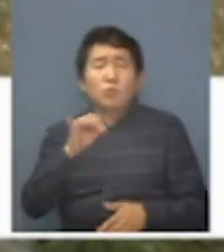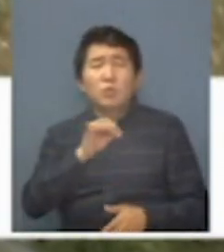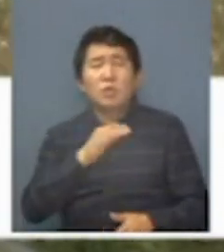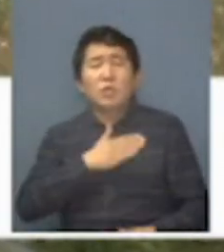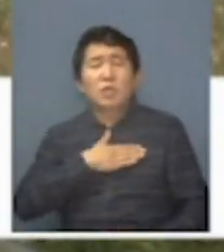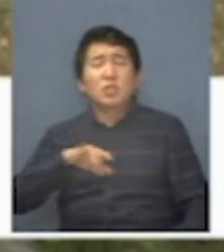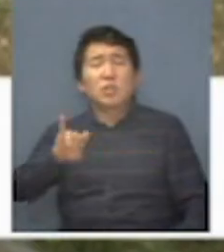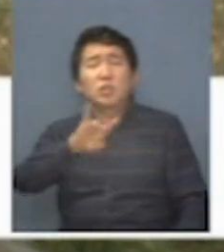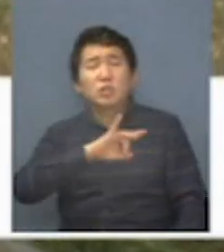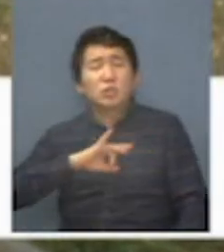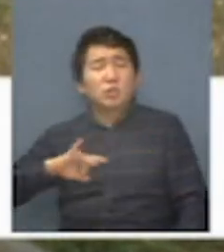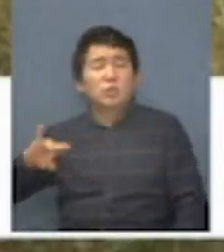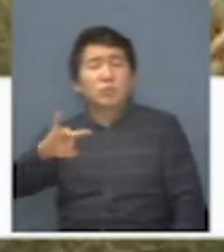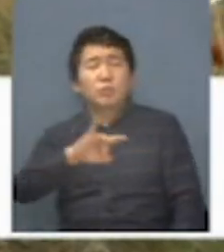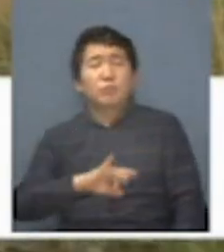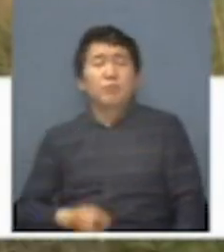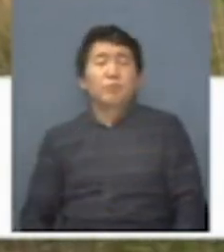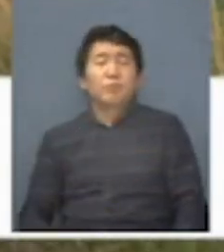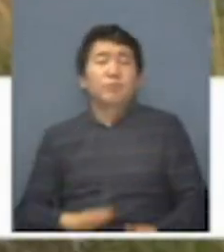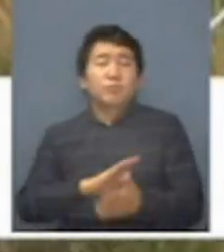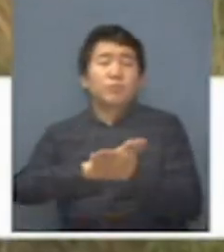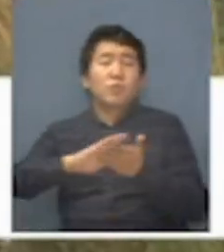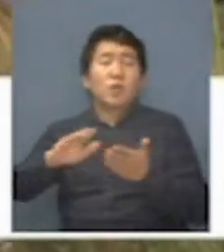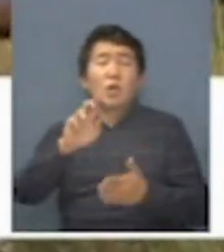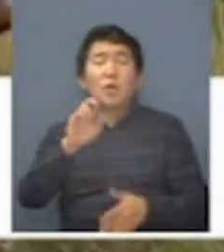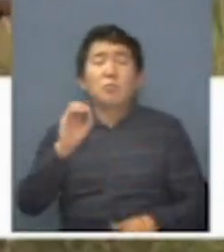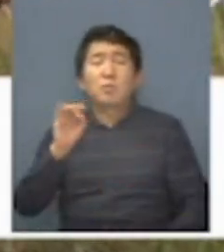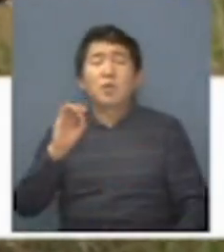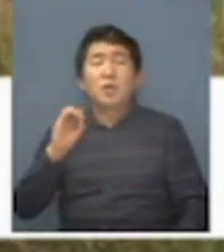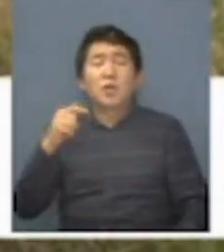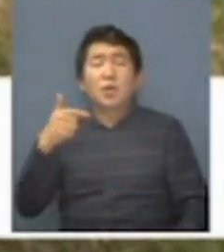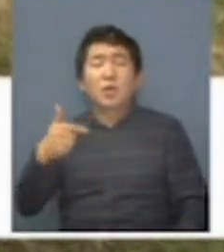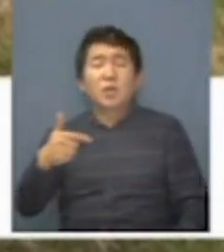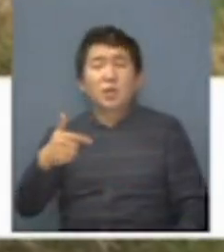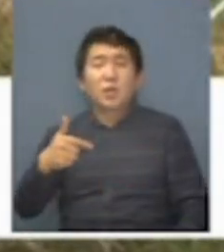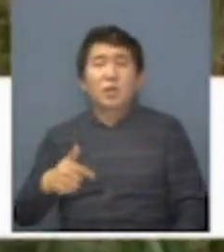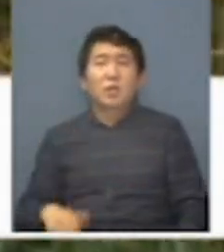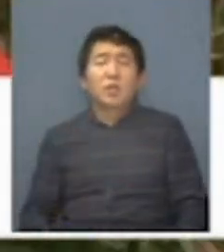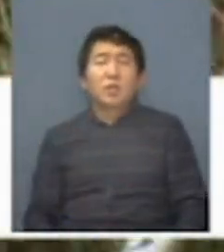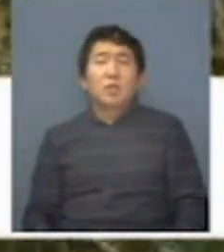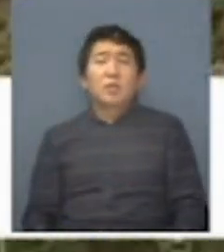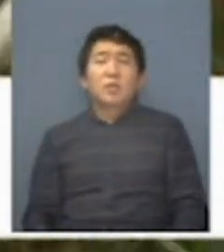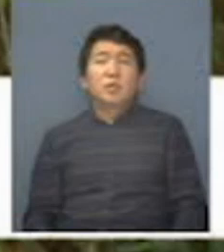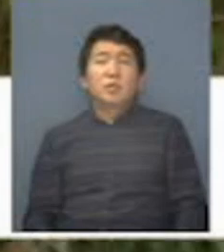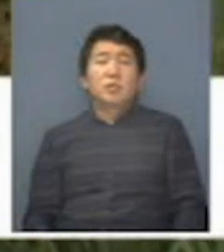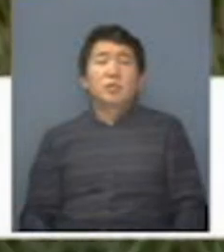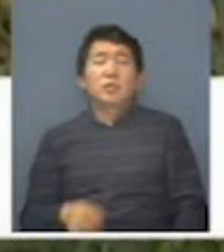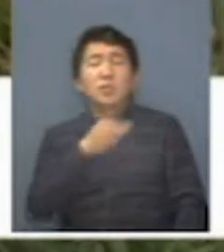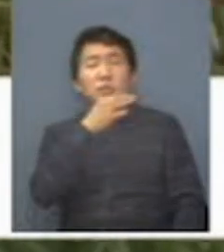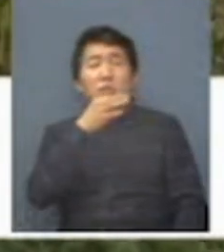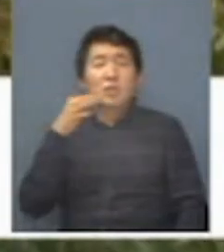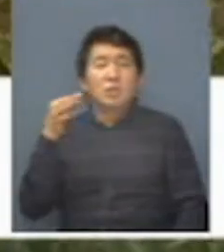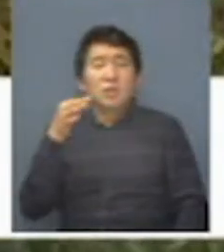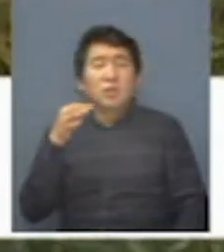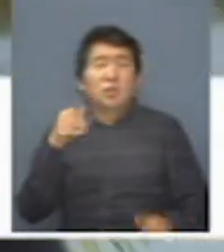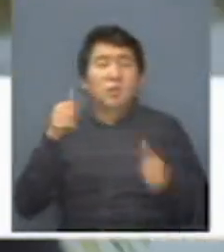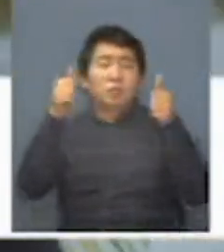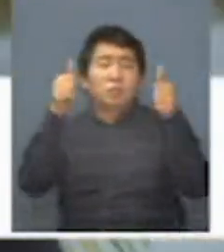территории в рамках экологической акции «Чистый берег», которая проходит под эгидой партии «Аманат», осуществляется по заранее составленному